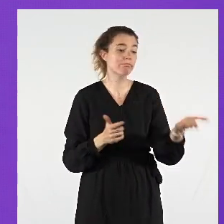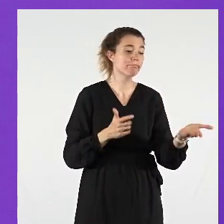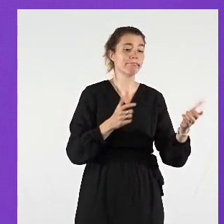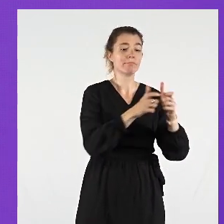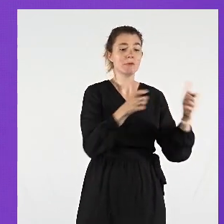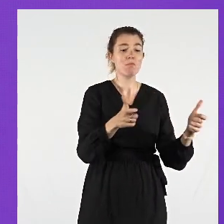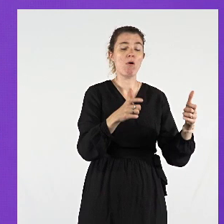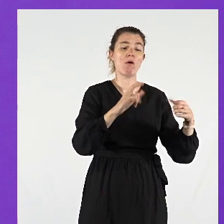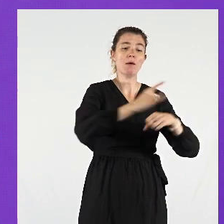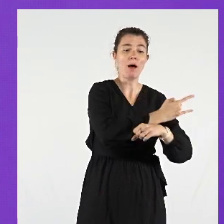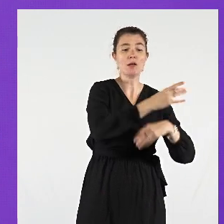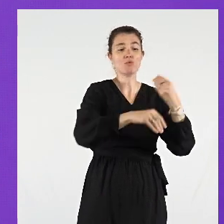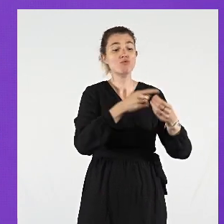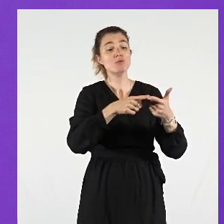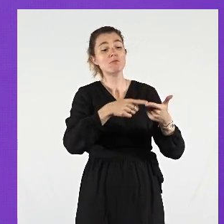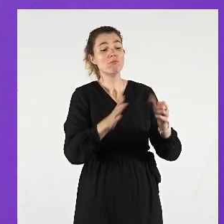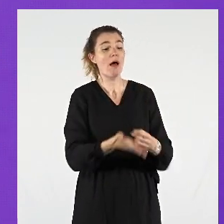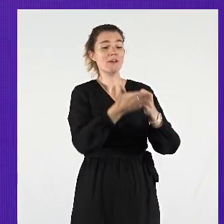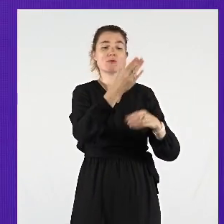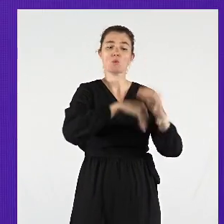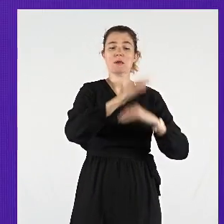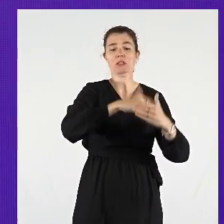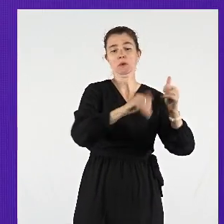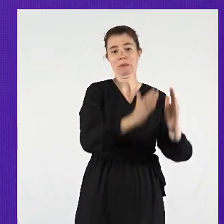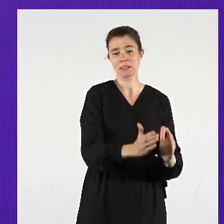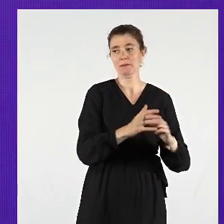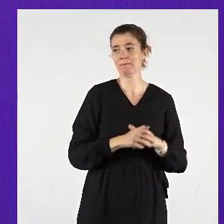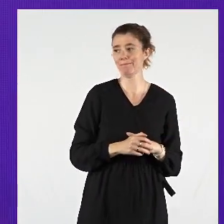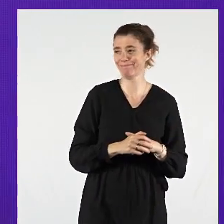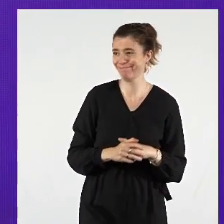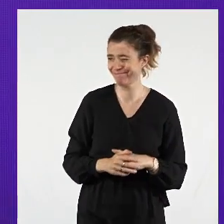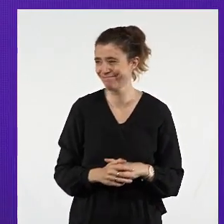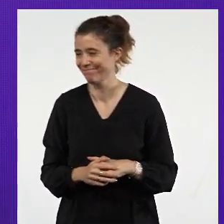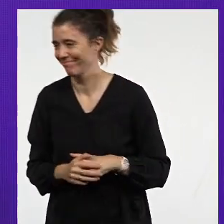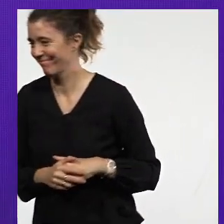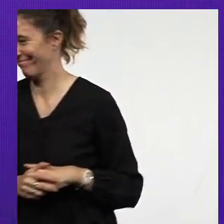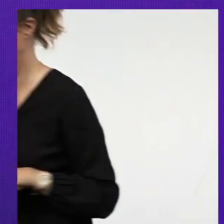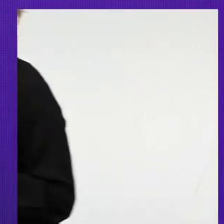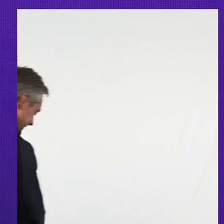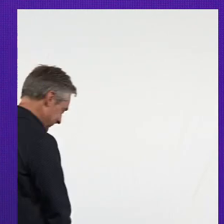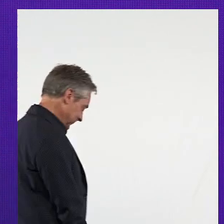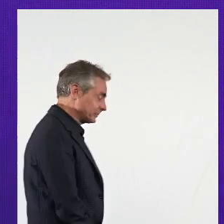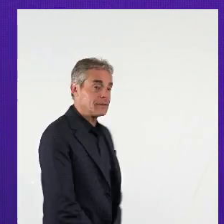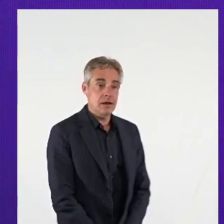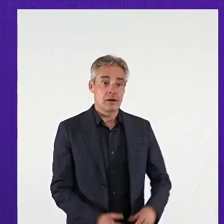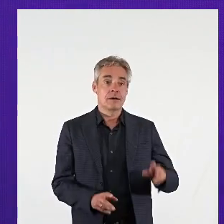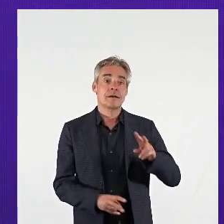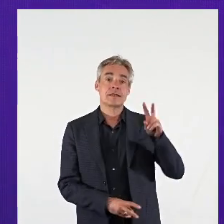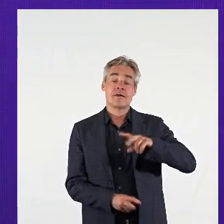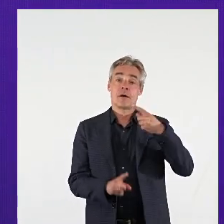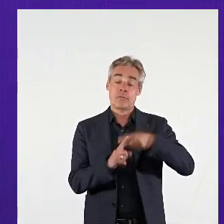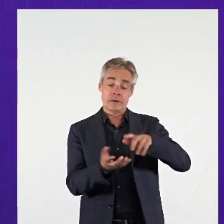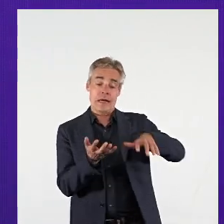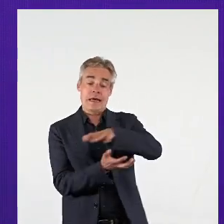EHPAD ou bien des structures d'aide et de soins à domicile. Oui, ça c'est la grande question. Et puis probablement que la crise sanitaire a révélé et mis aussi en action